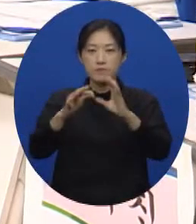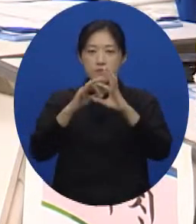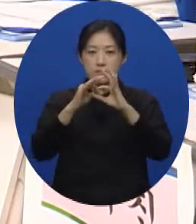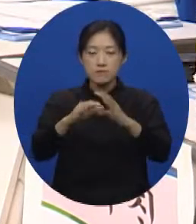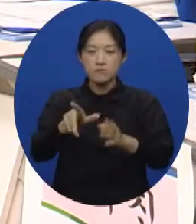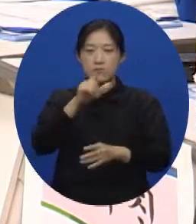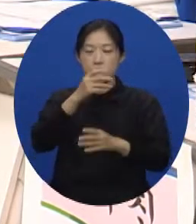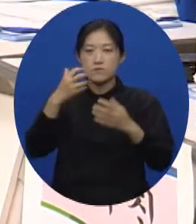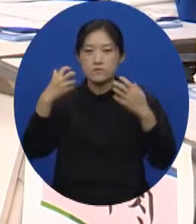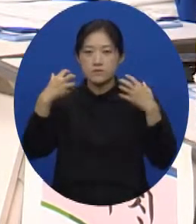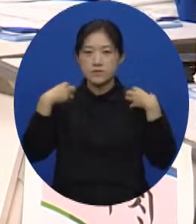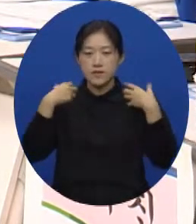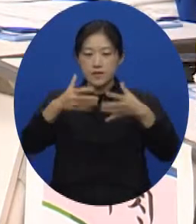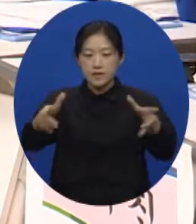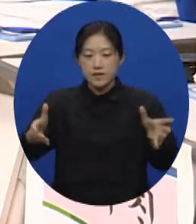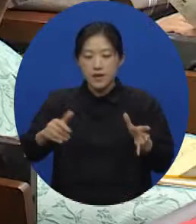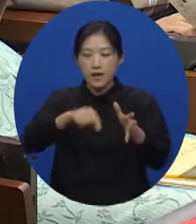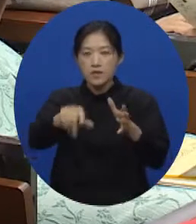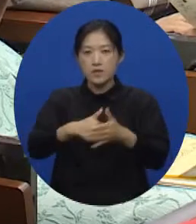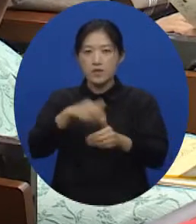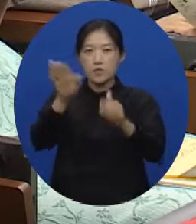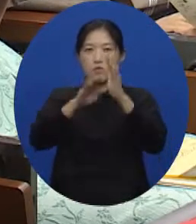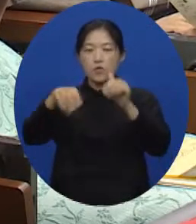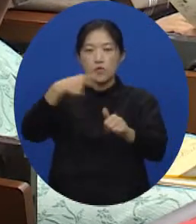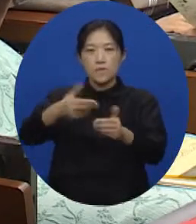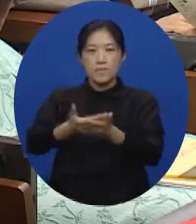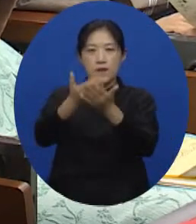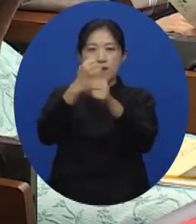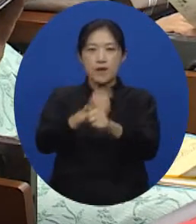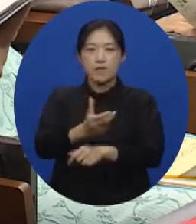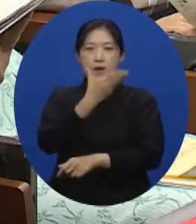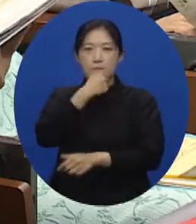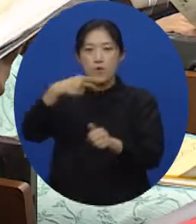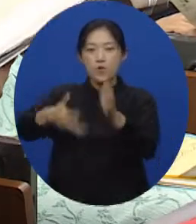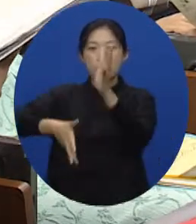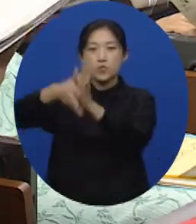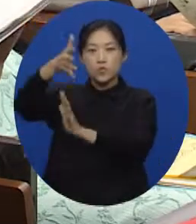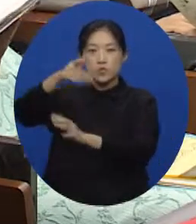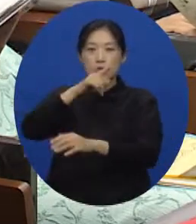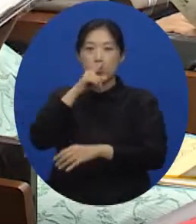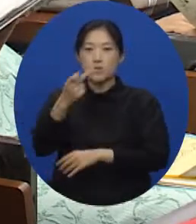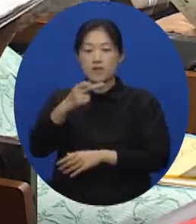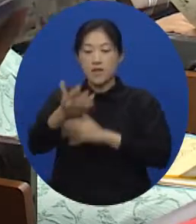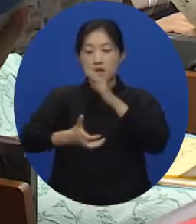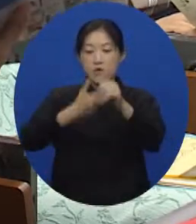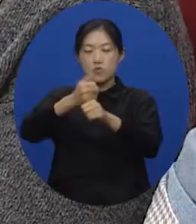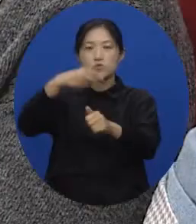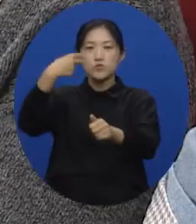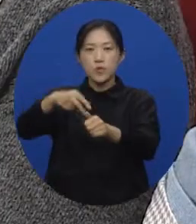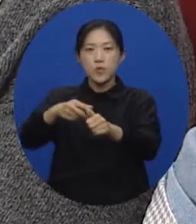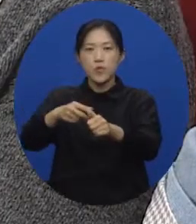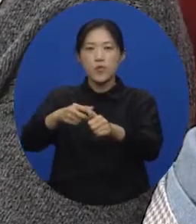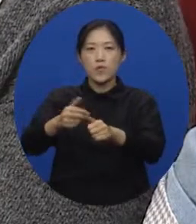이번 토론회를 통해 오산의 공교육이 활성화되고 행복한 교육도시 오산의